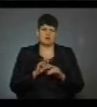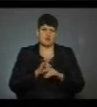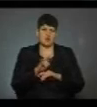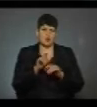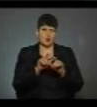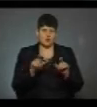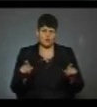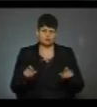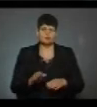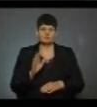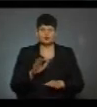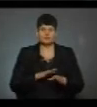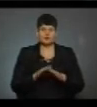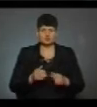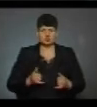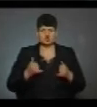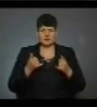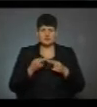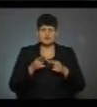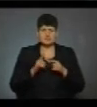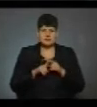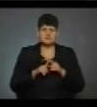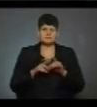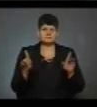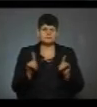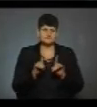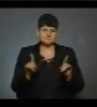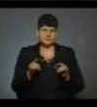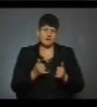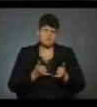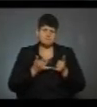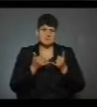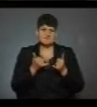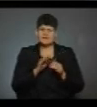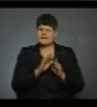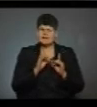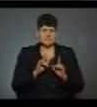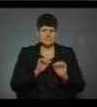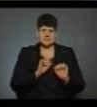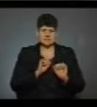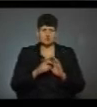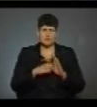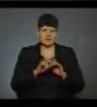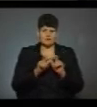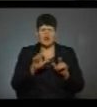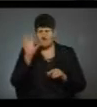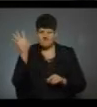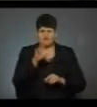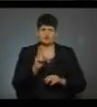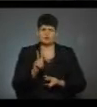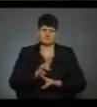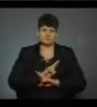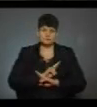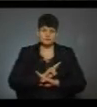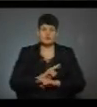виконуватися «Шана», це композиція, яка присвячена не тільки захисникам Донецького аеропорту, але й всім загиблим. Також буде